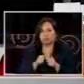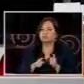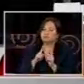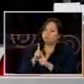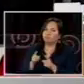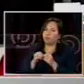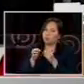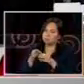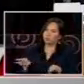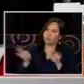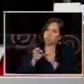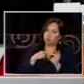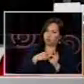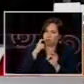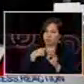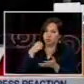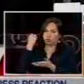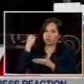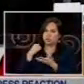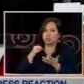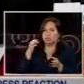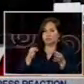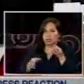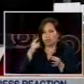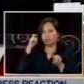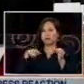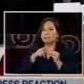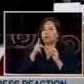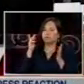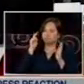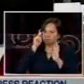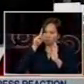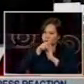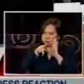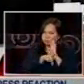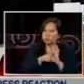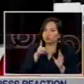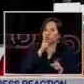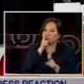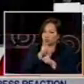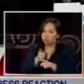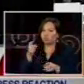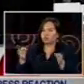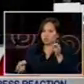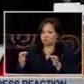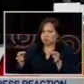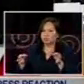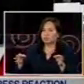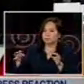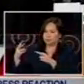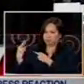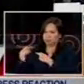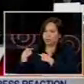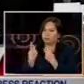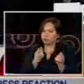bilang Secretary of Justice ay yung mga prinsipyo ng truth, justice, and accountability.